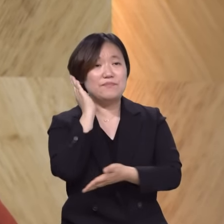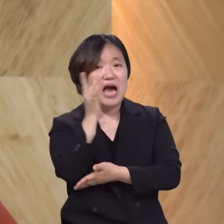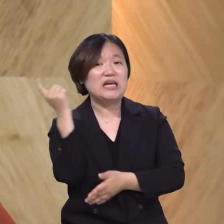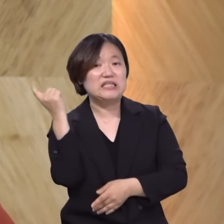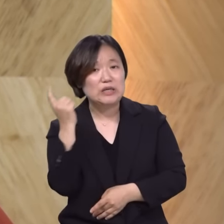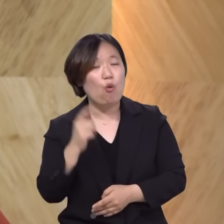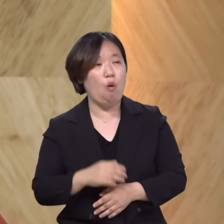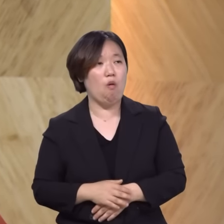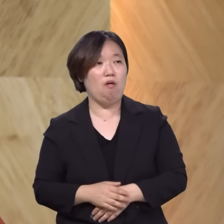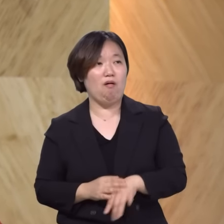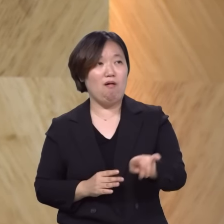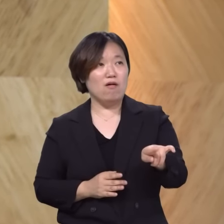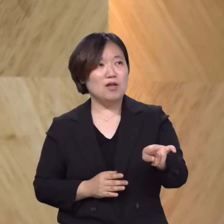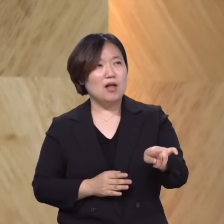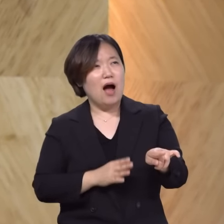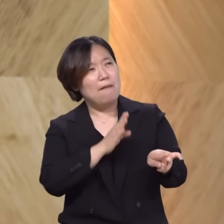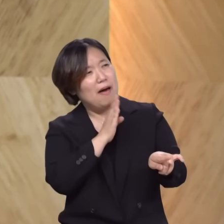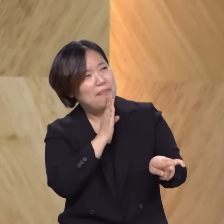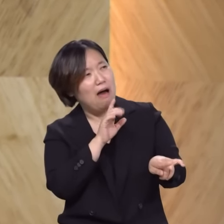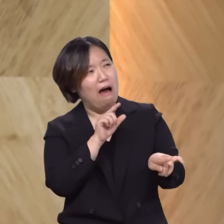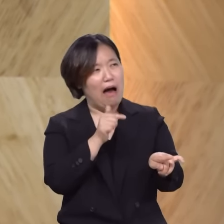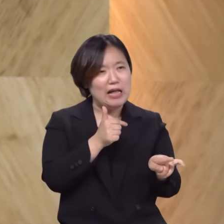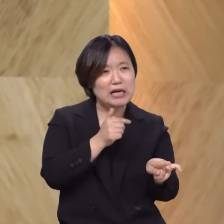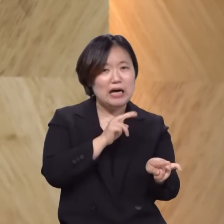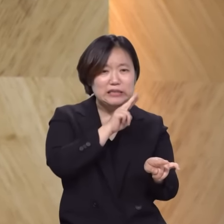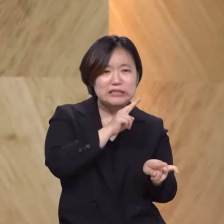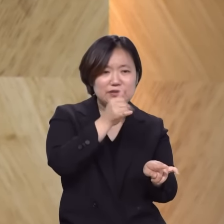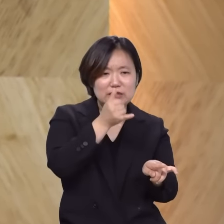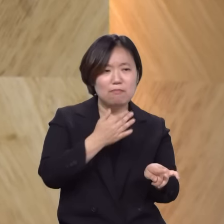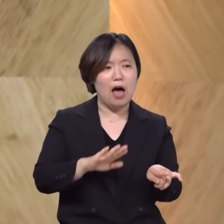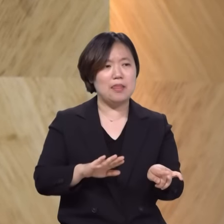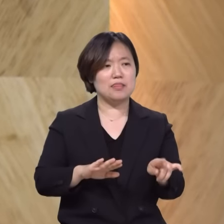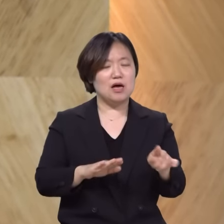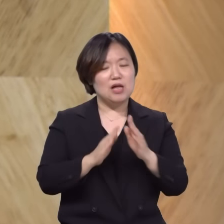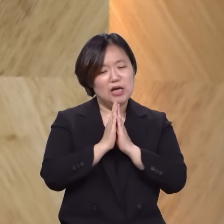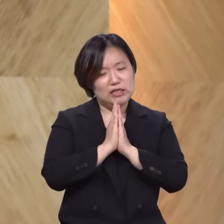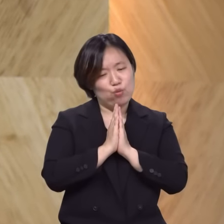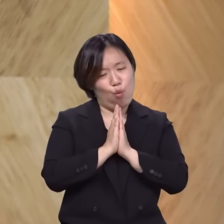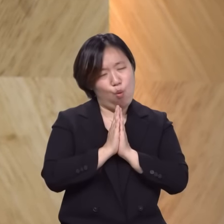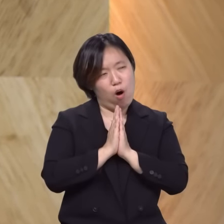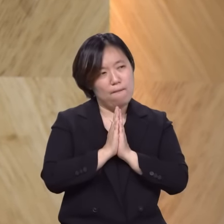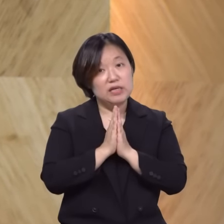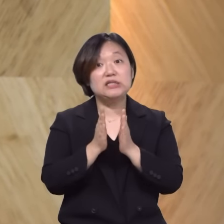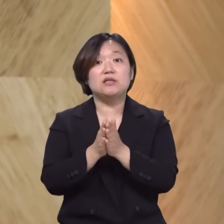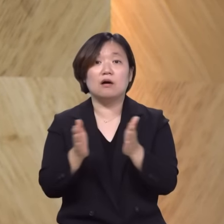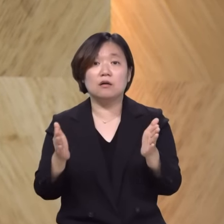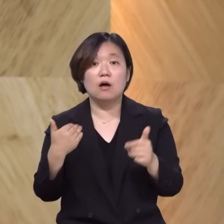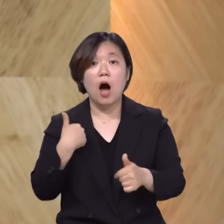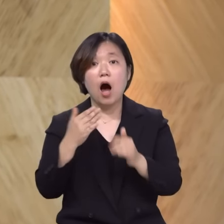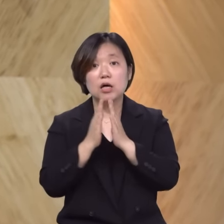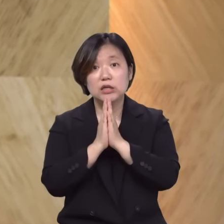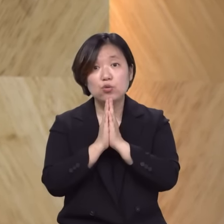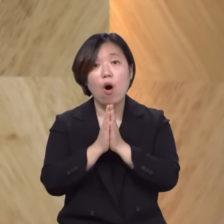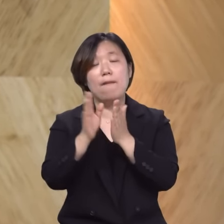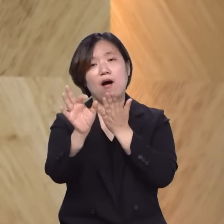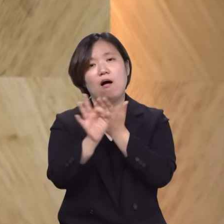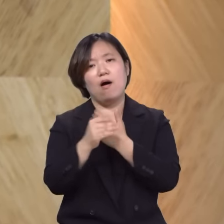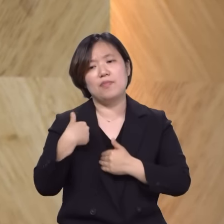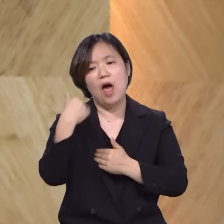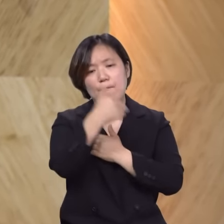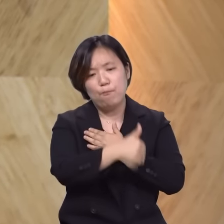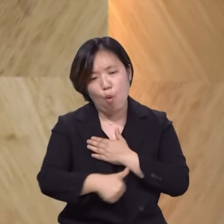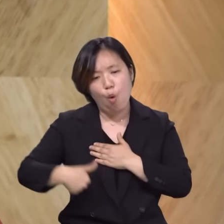긴가민가 하면서도 한번 기도해 볼까 하다가 기도하면 기도할수록 몸과 마음이 편안해지고